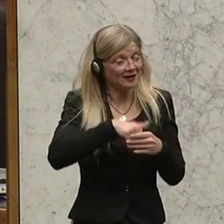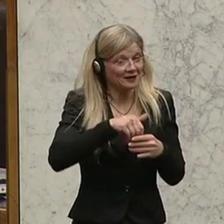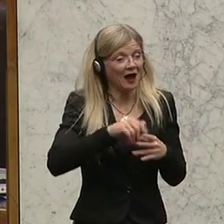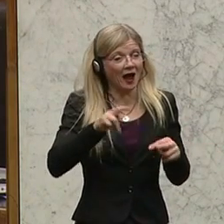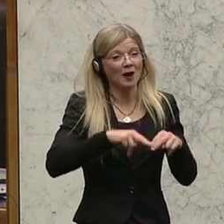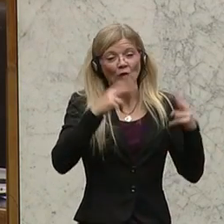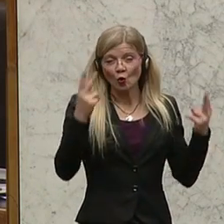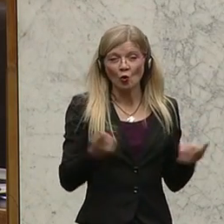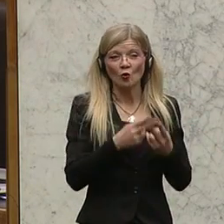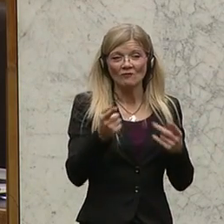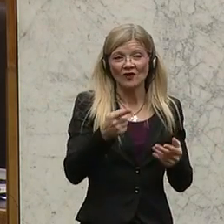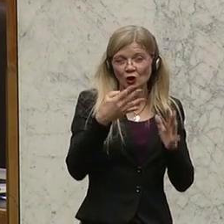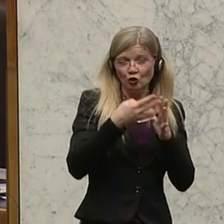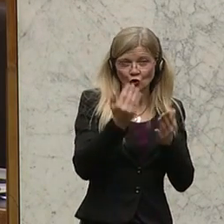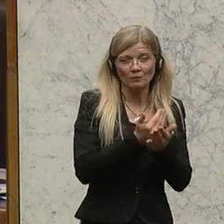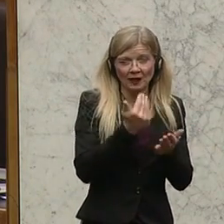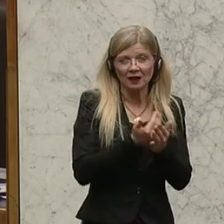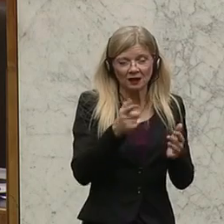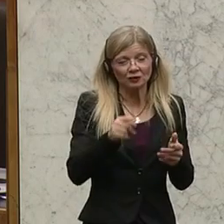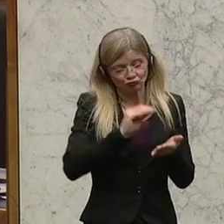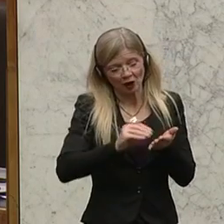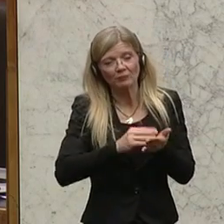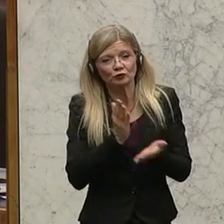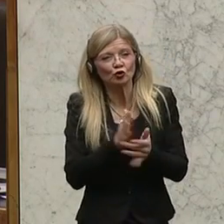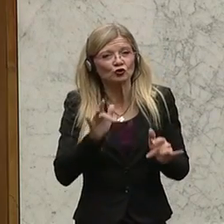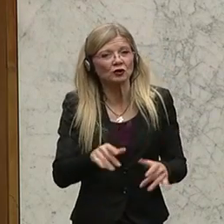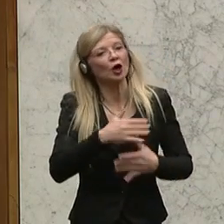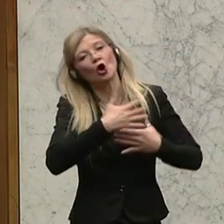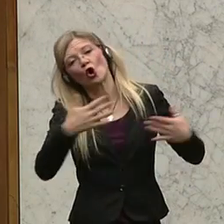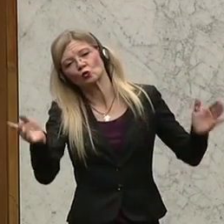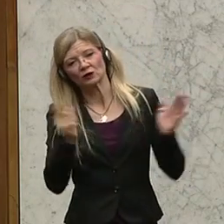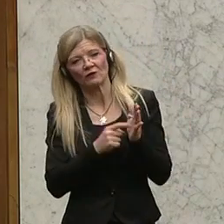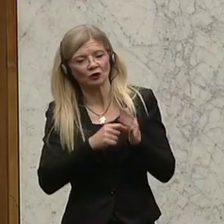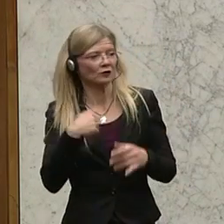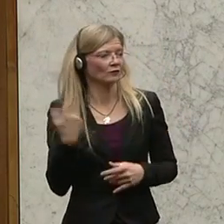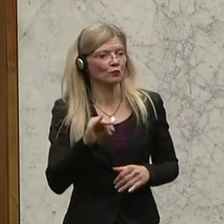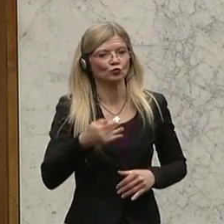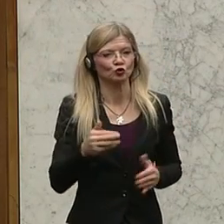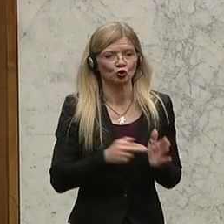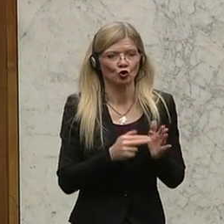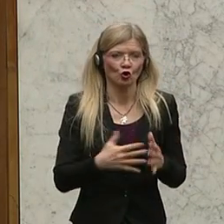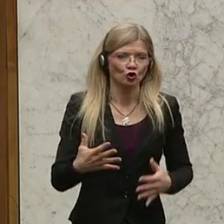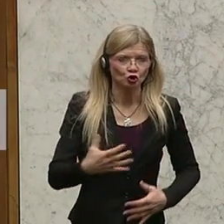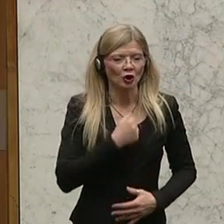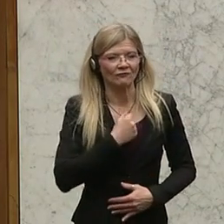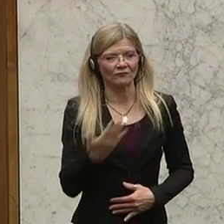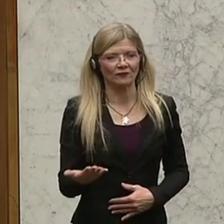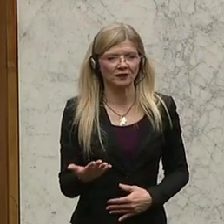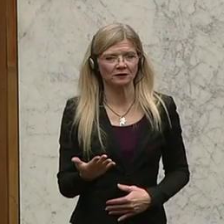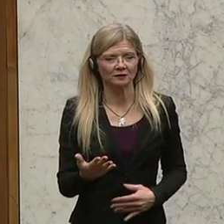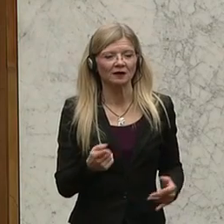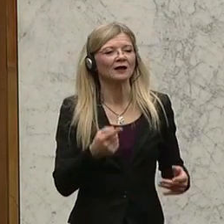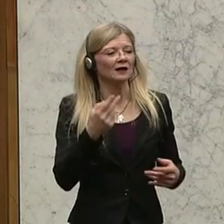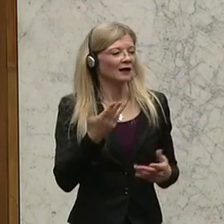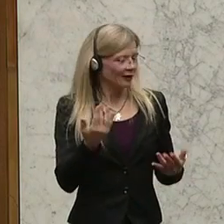große Herausforderungen vor uns, die wir zu bewältigen haben im Sinne der Schöpfungsverantwortung, die uns